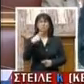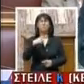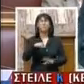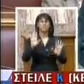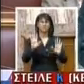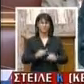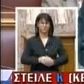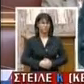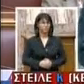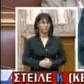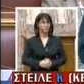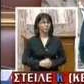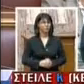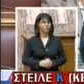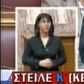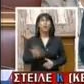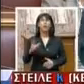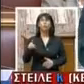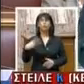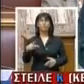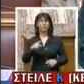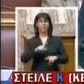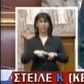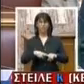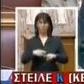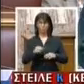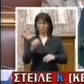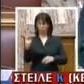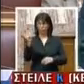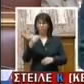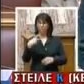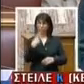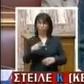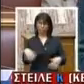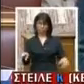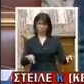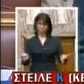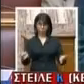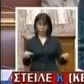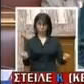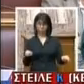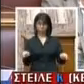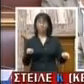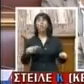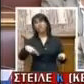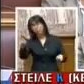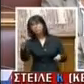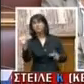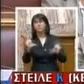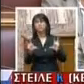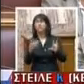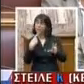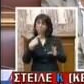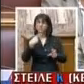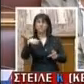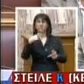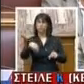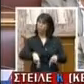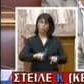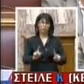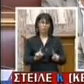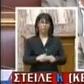βρίζετε. Δεν είναι τσιφλίκι στα συμβουλή για να βρίζετε. Να βρίζετε στα κανάλια. Εσύ με ανέφερες και ψέφερες. Κύριε Πρωθυπουργέ, σε